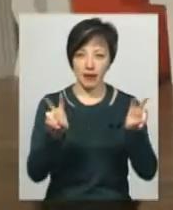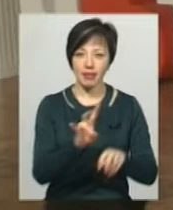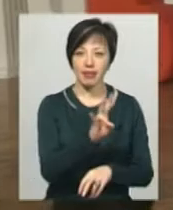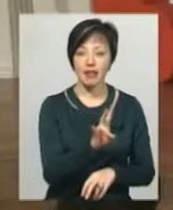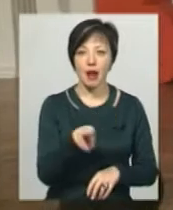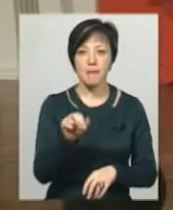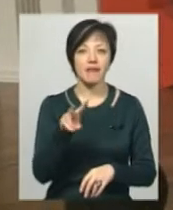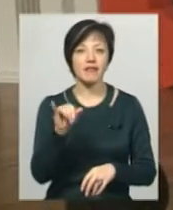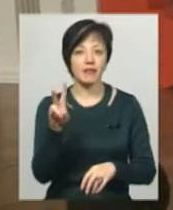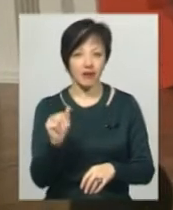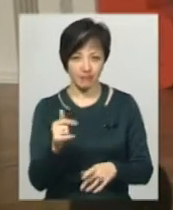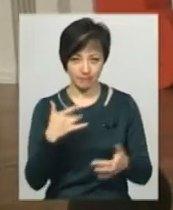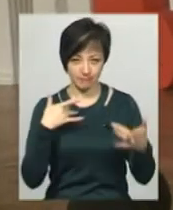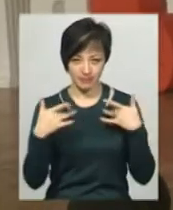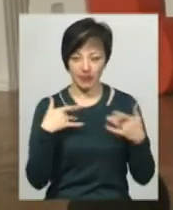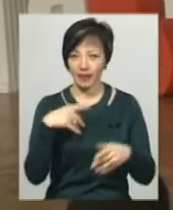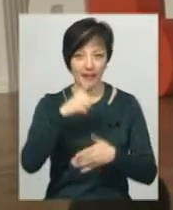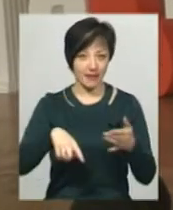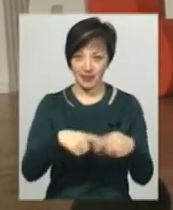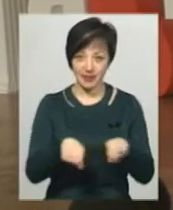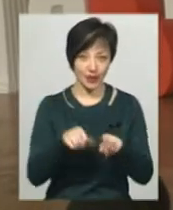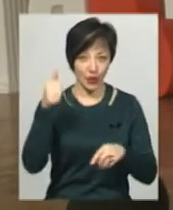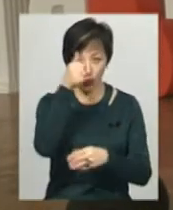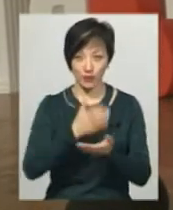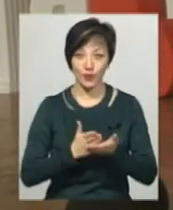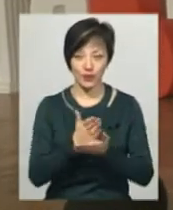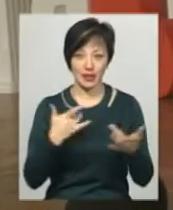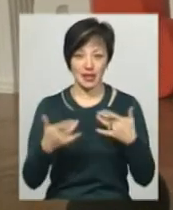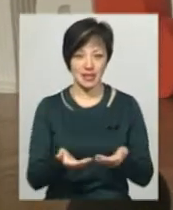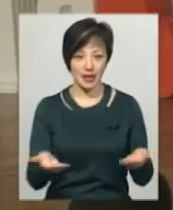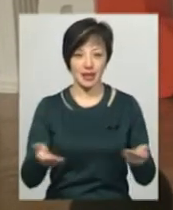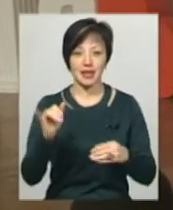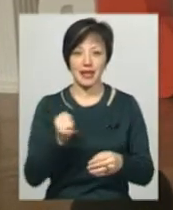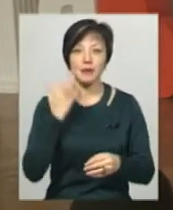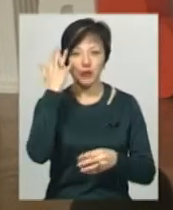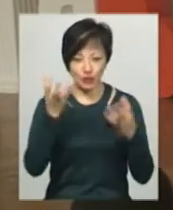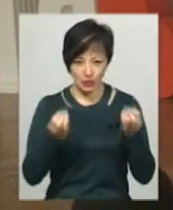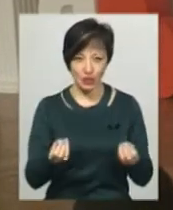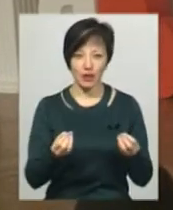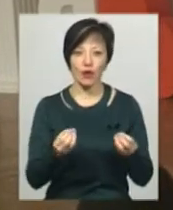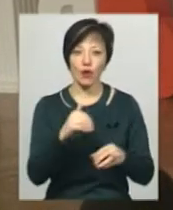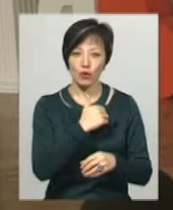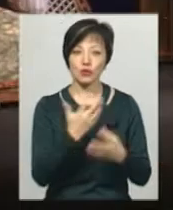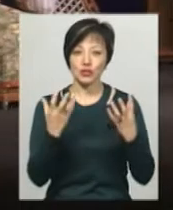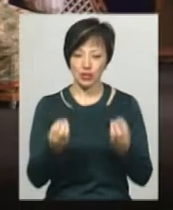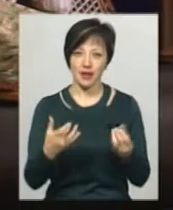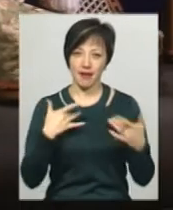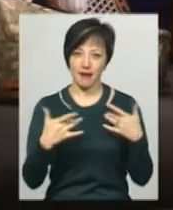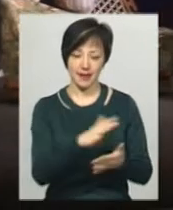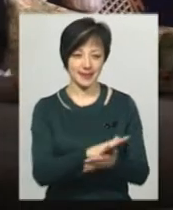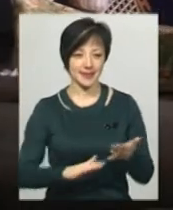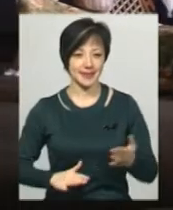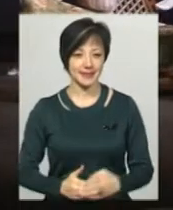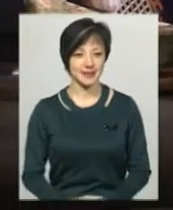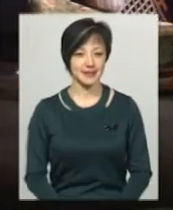Не віриться, що стільки років я вже на сцені і мрію ще, що хочу ще грати. Тетяна